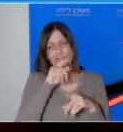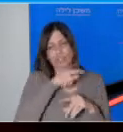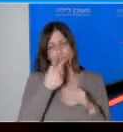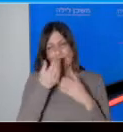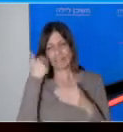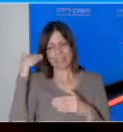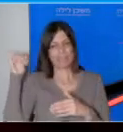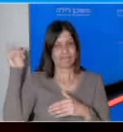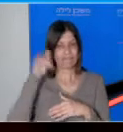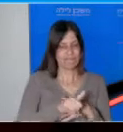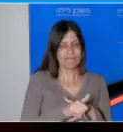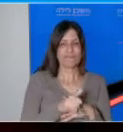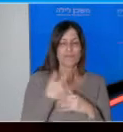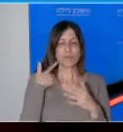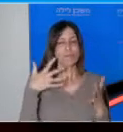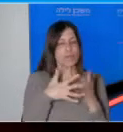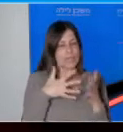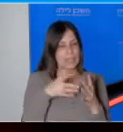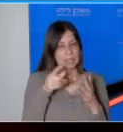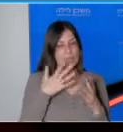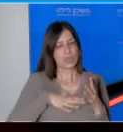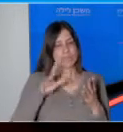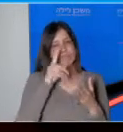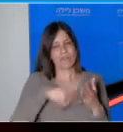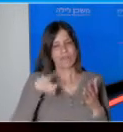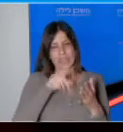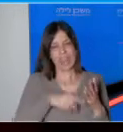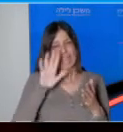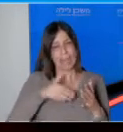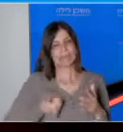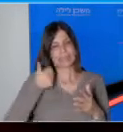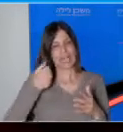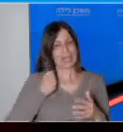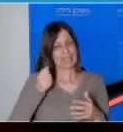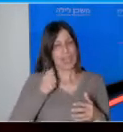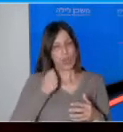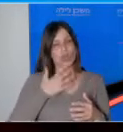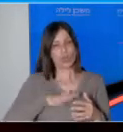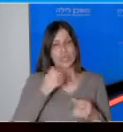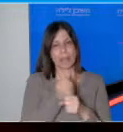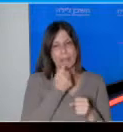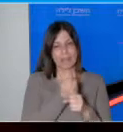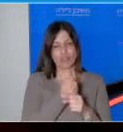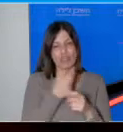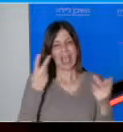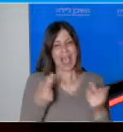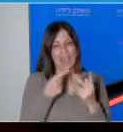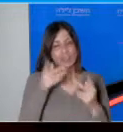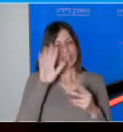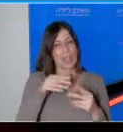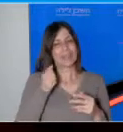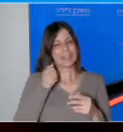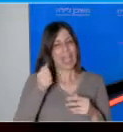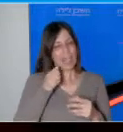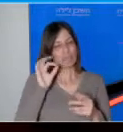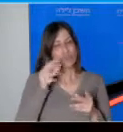את זה, בוחנים את זה. אגב, בעניין הזה גם שר התיירות מאוד רוצה לממש את אותה ההקלה הזו, גם על התיירים, כדי